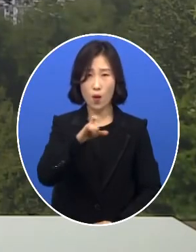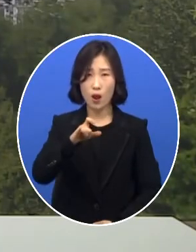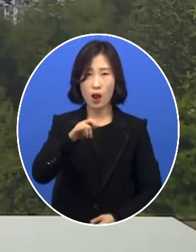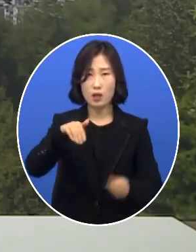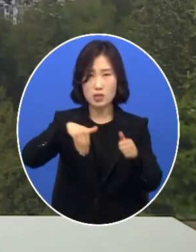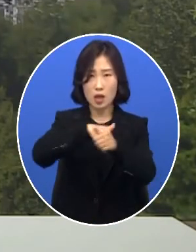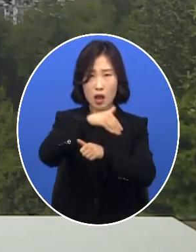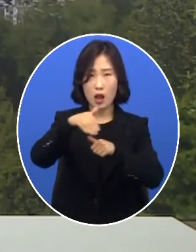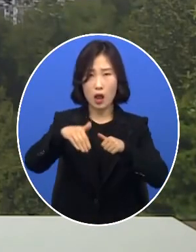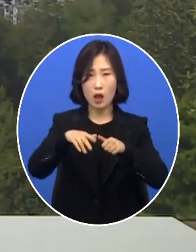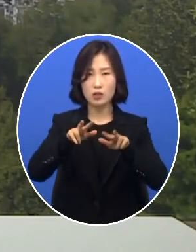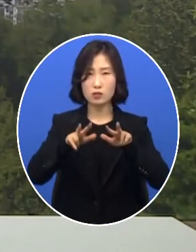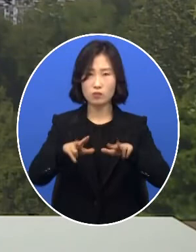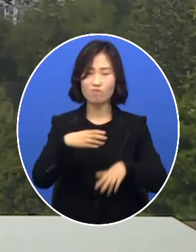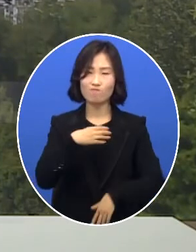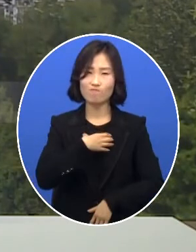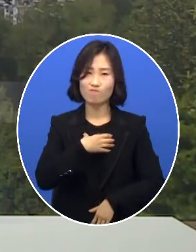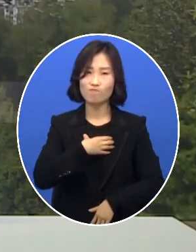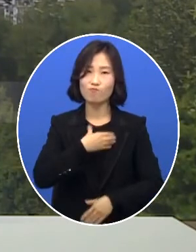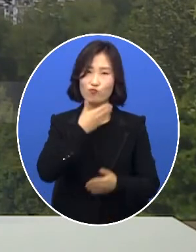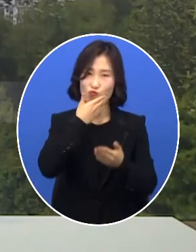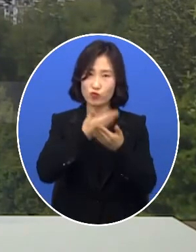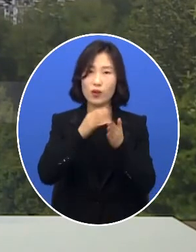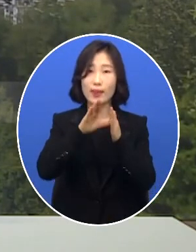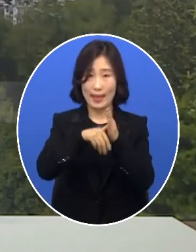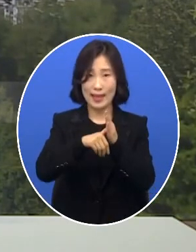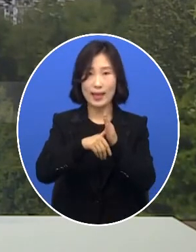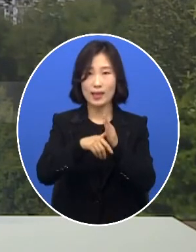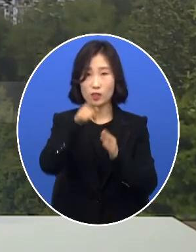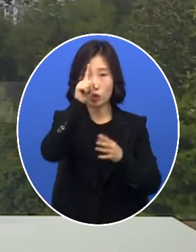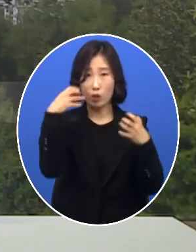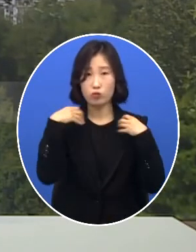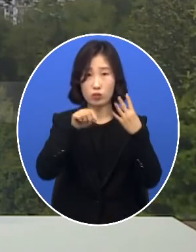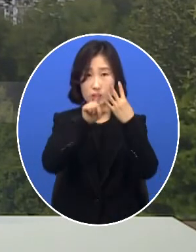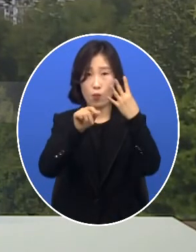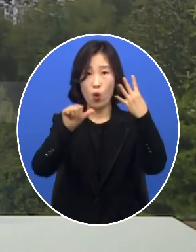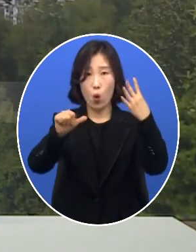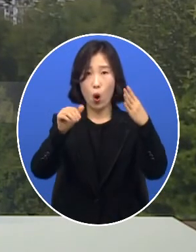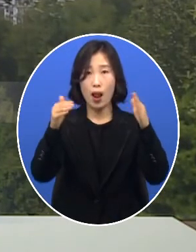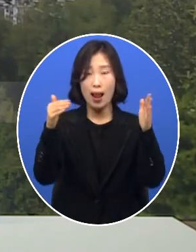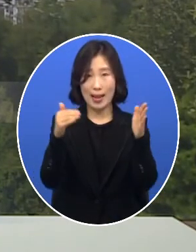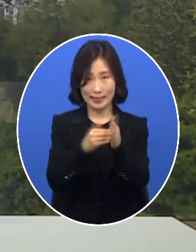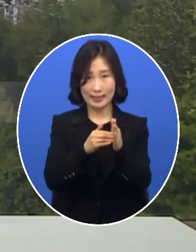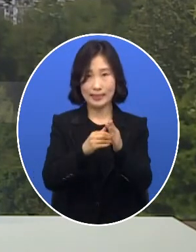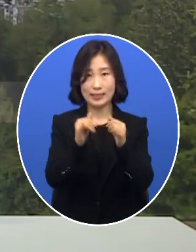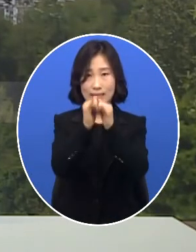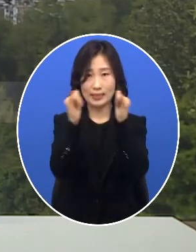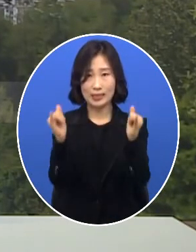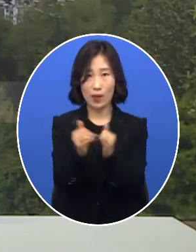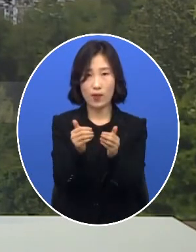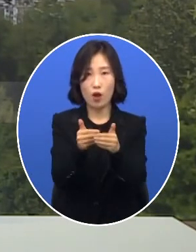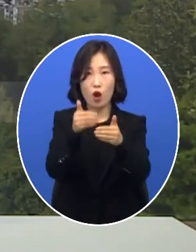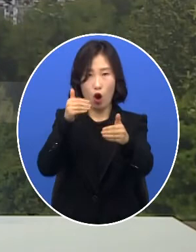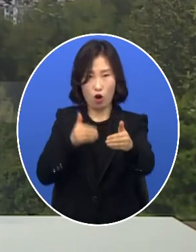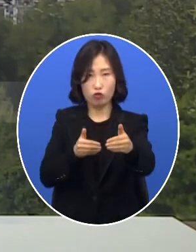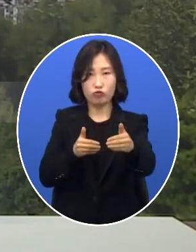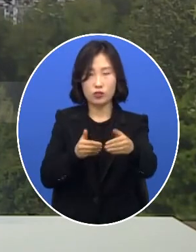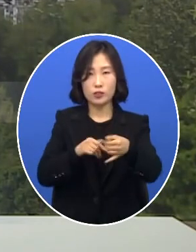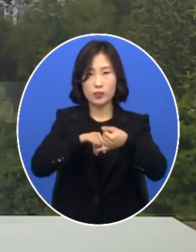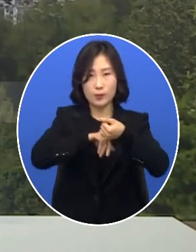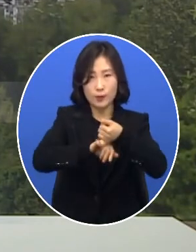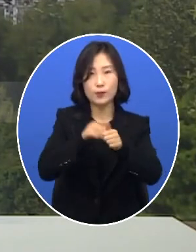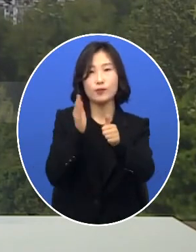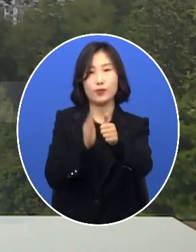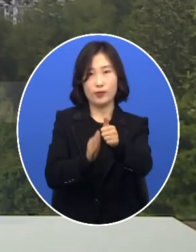코로나19 사태가 중대한 고비를 맞이하고 있습니다. 정부는 4월 5일까지 강도 높은 사회적 거리두기를 실천할